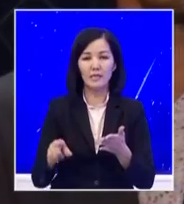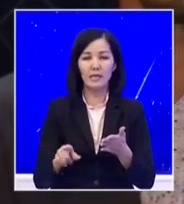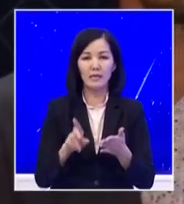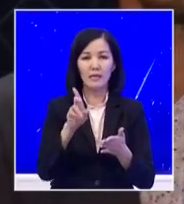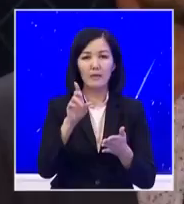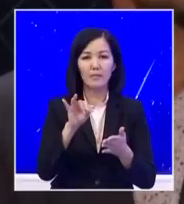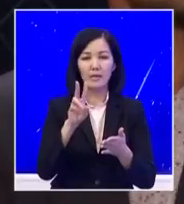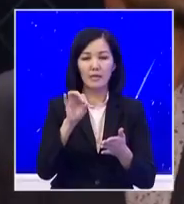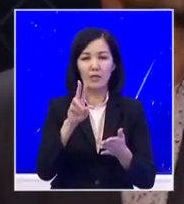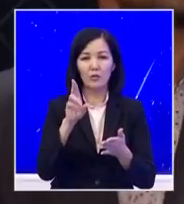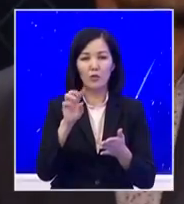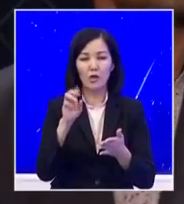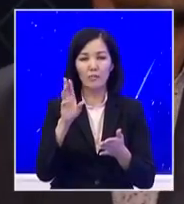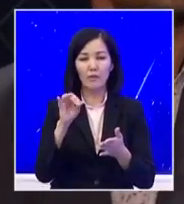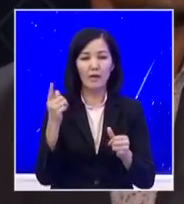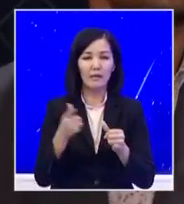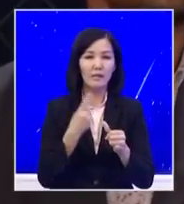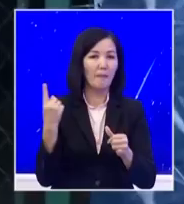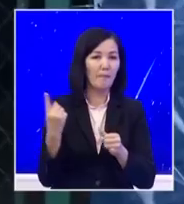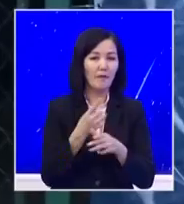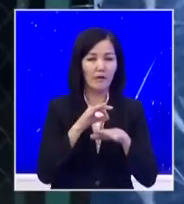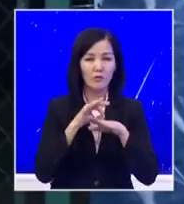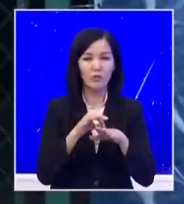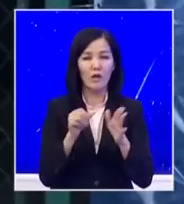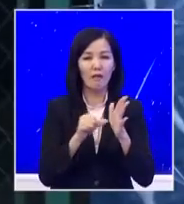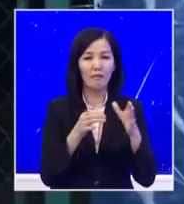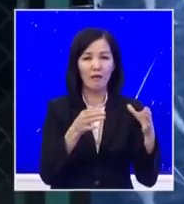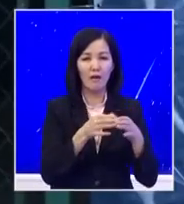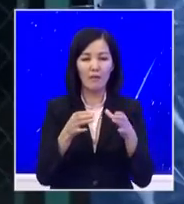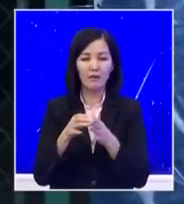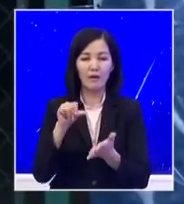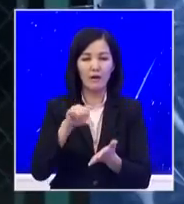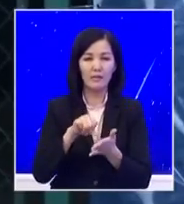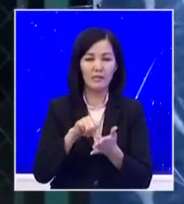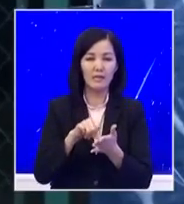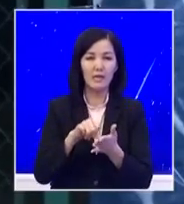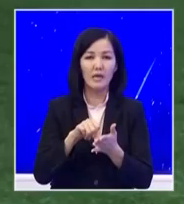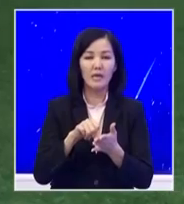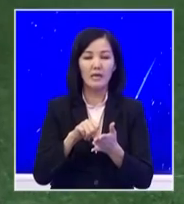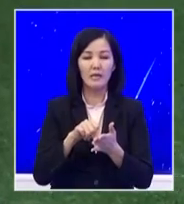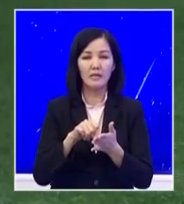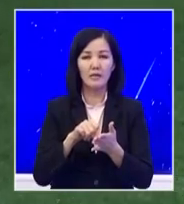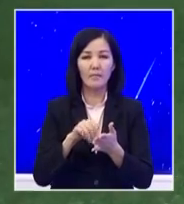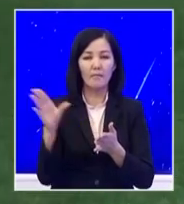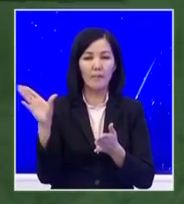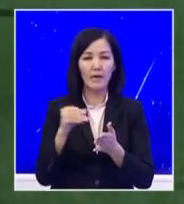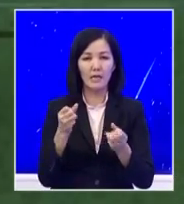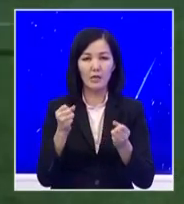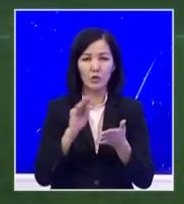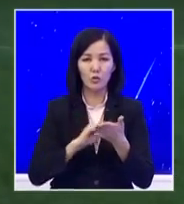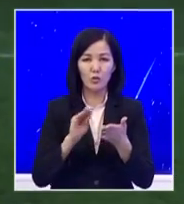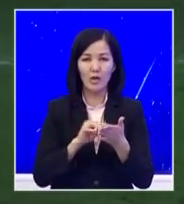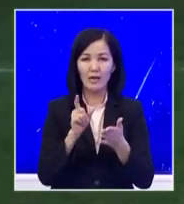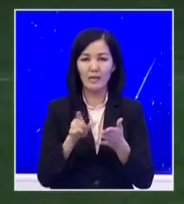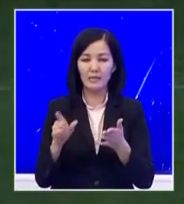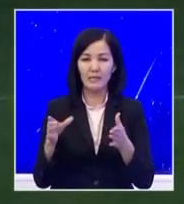атындағы кубок үшін жарыс тұңғыш рет өтіп отыр. Оған 6 команда қатысты. Барлық ұжым Жетісу өңіріндегі бұқаралық ақпарат құралдарының өкілдерінен жасақталған.